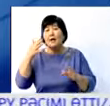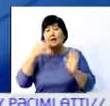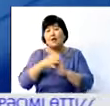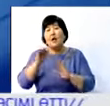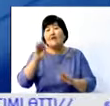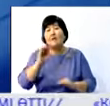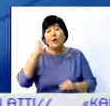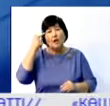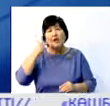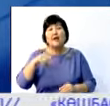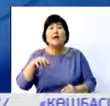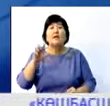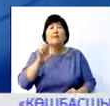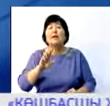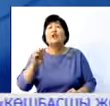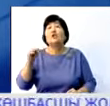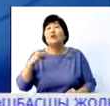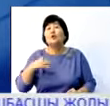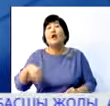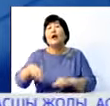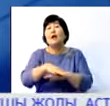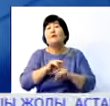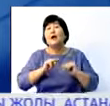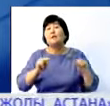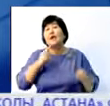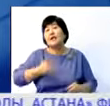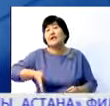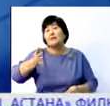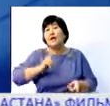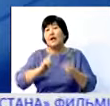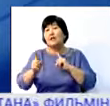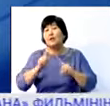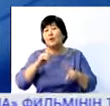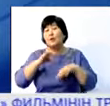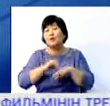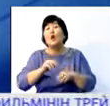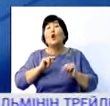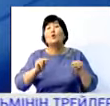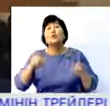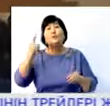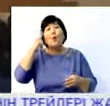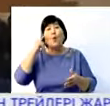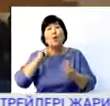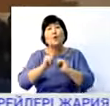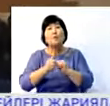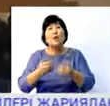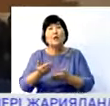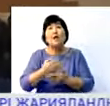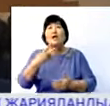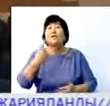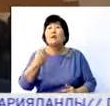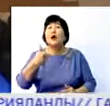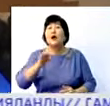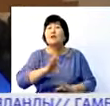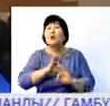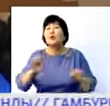ғалым Омар Жәлелұлы аймақ педагогтарымен осындай тақырыпта семинар тренинг өткізіп, ұстаздармен ой бөлісті. 21-ші ғасыр озық